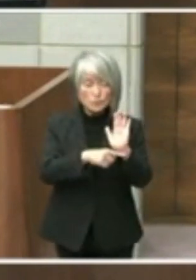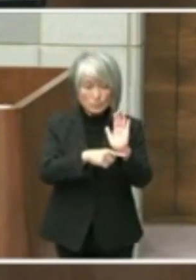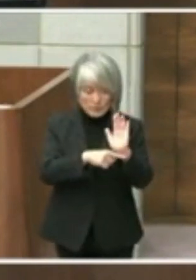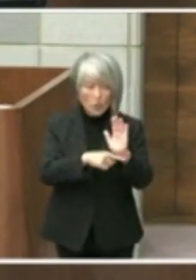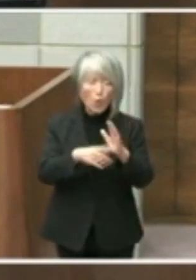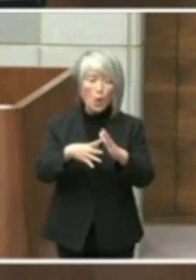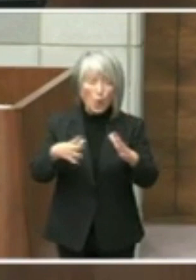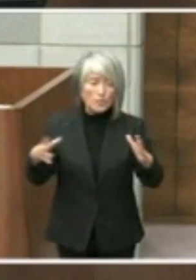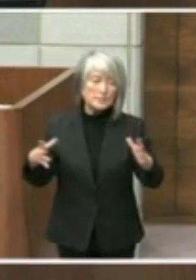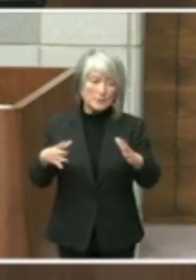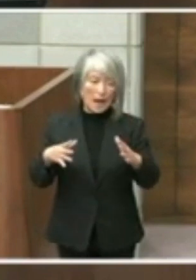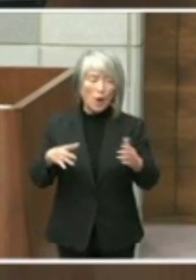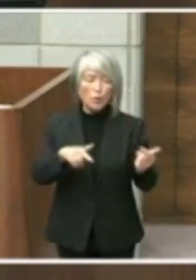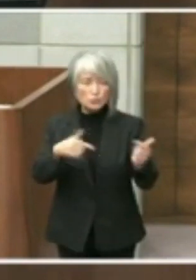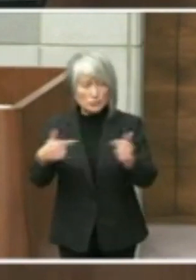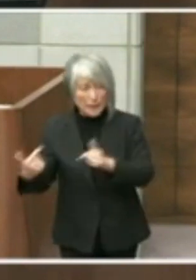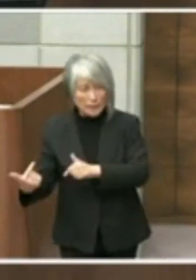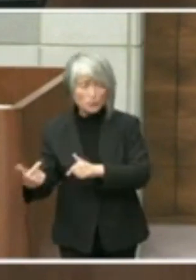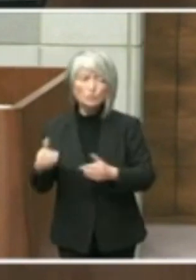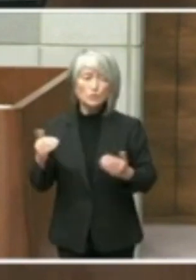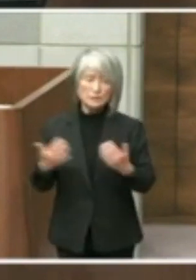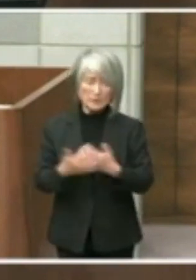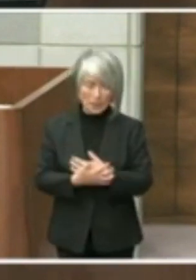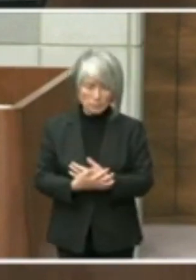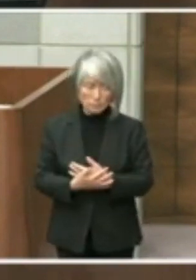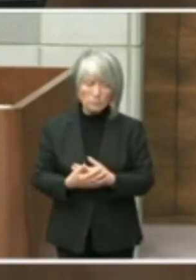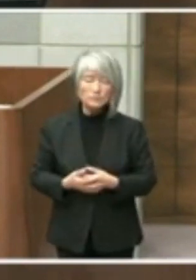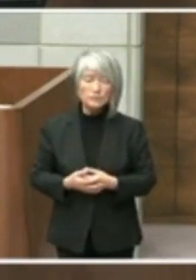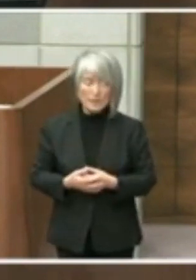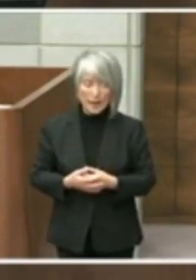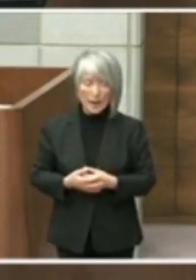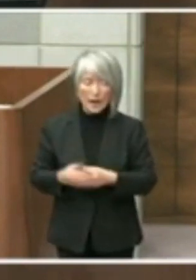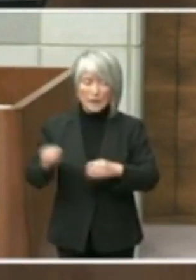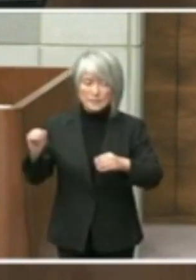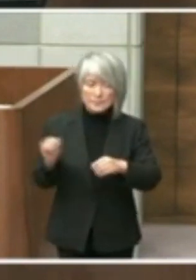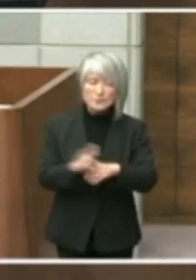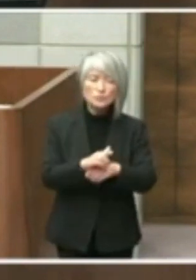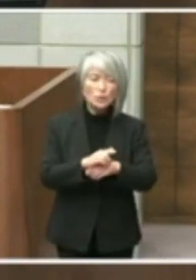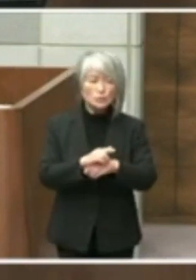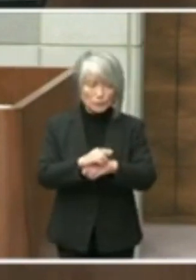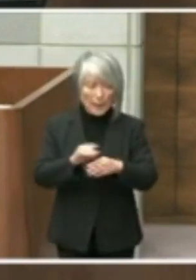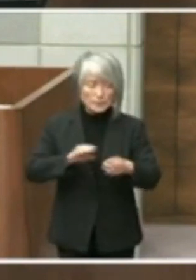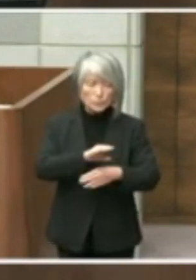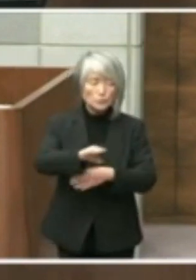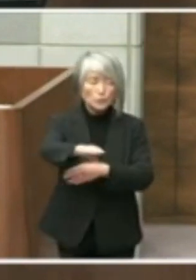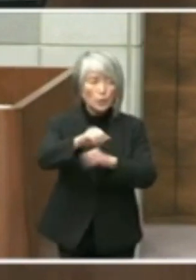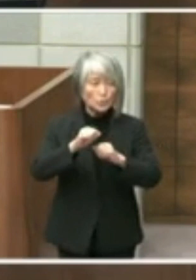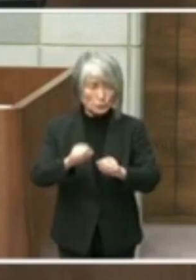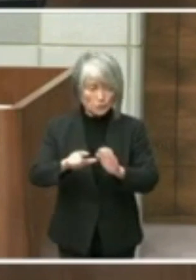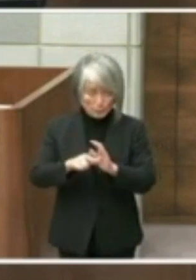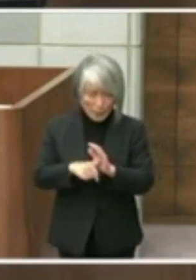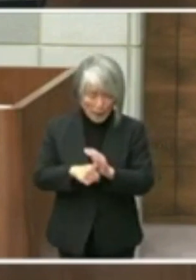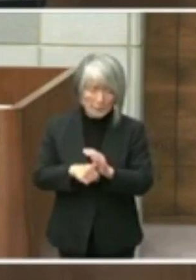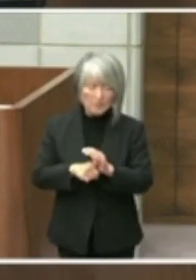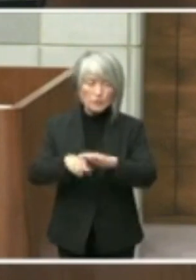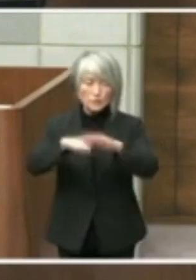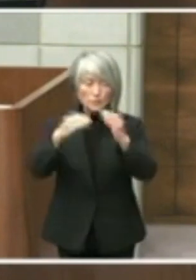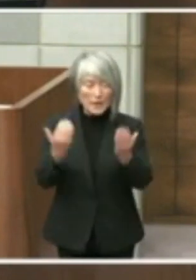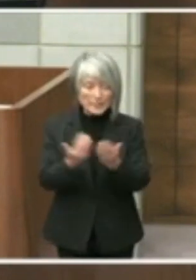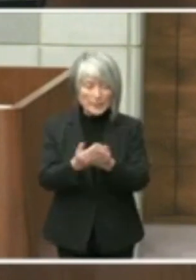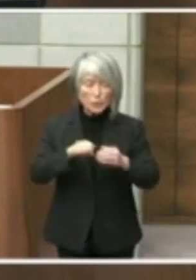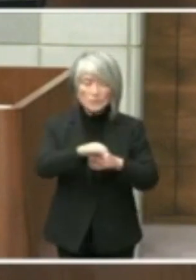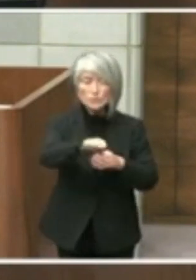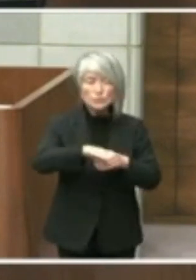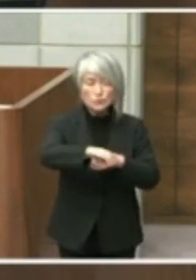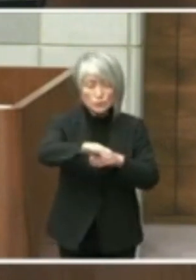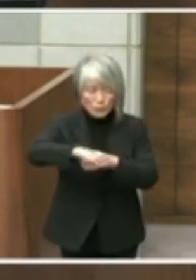スケジュールに大幅な遅れが生じます。また迅速な出動を行うためには、すべての出動車両を前面道